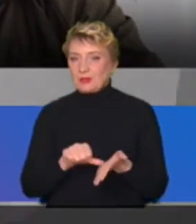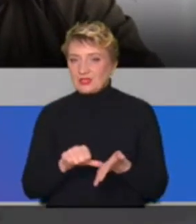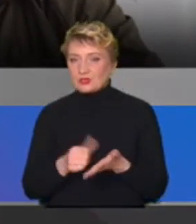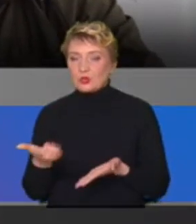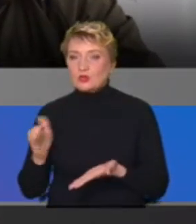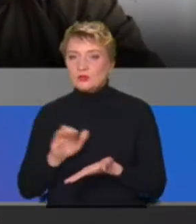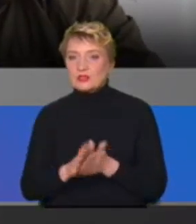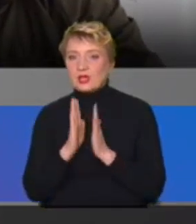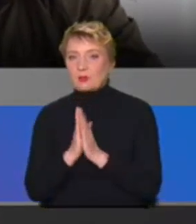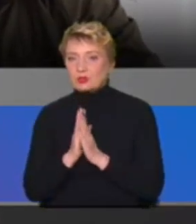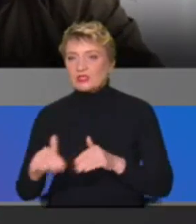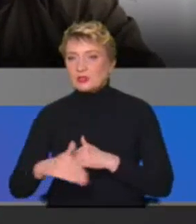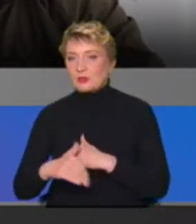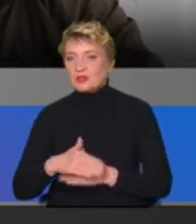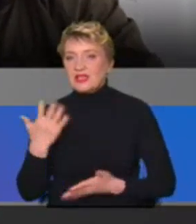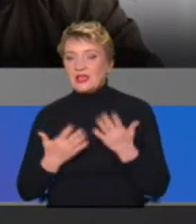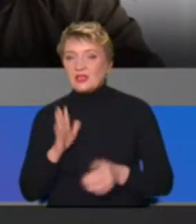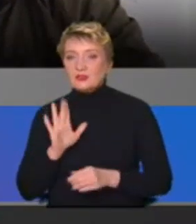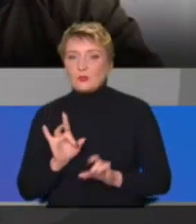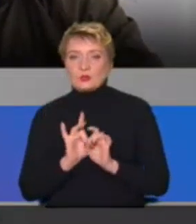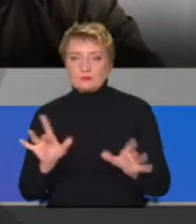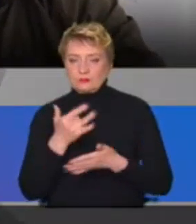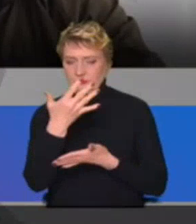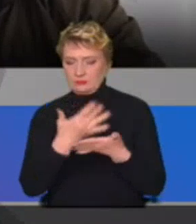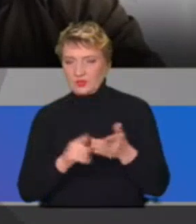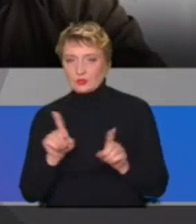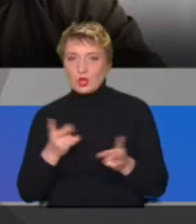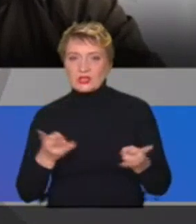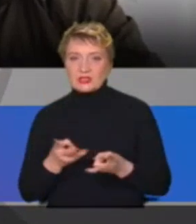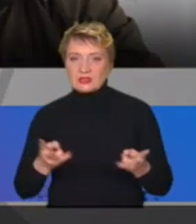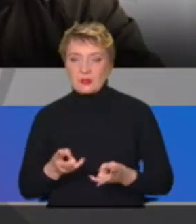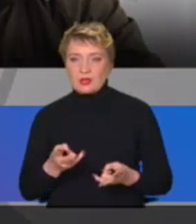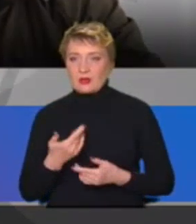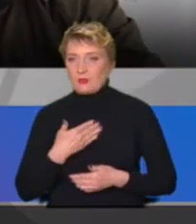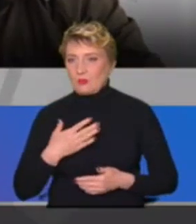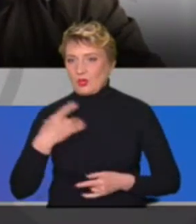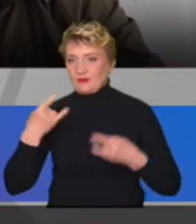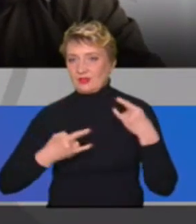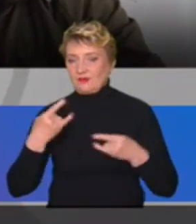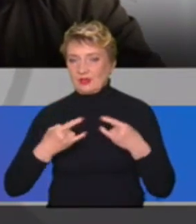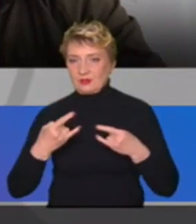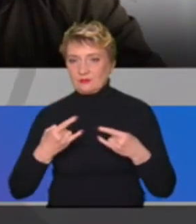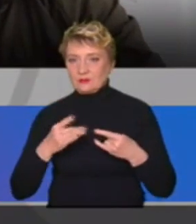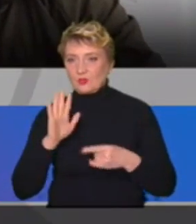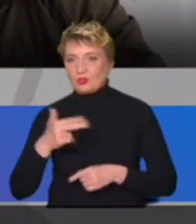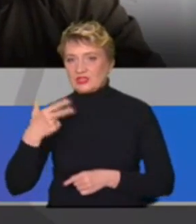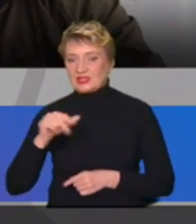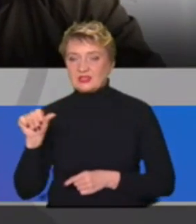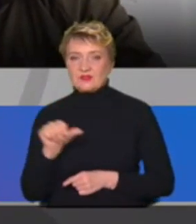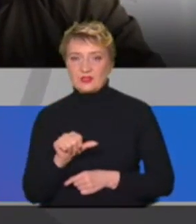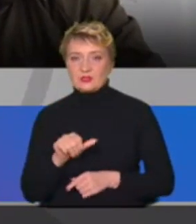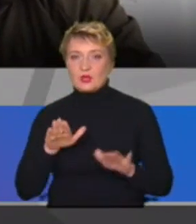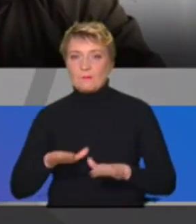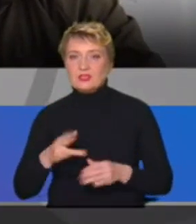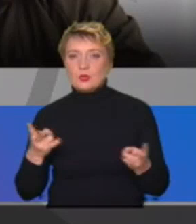ласка, допомагайте. Бо якщо я буду зараз перелікувати, що треба, ми ефірний час затягнемо на півгодини. Звичайно, місту